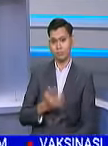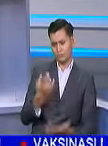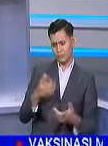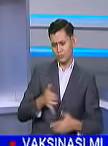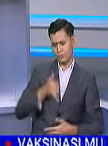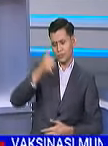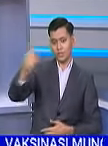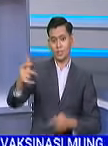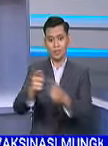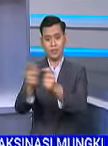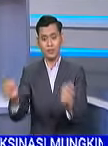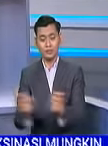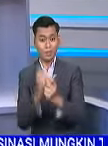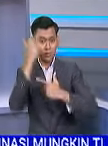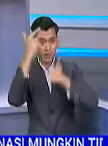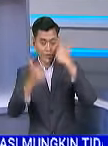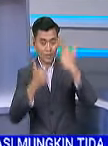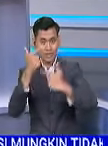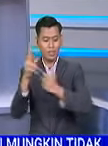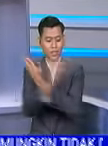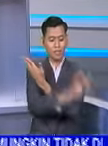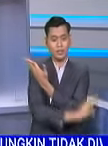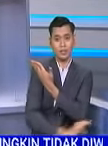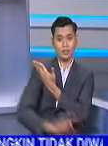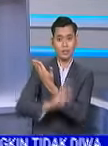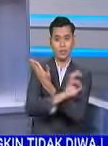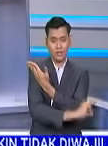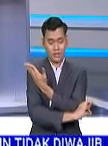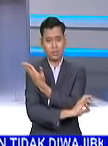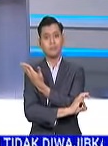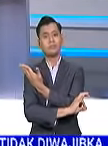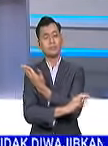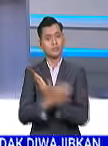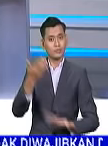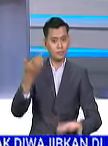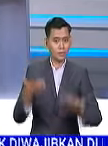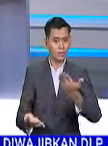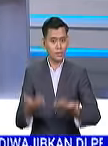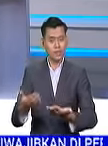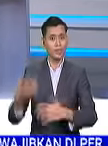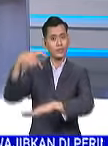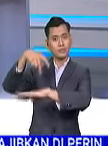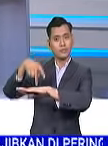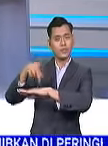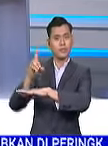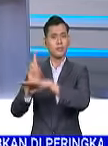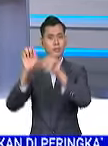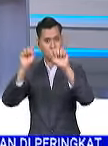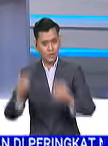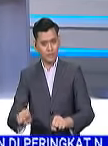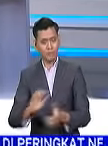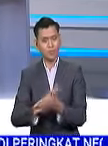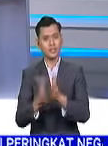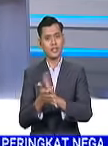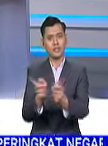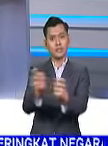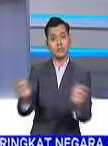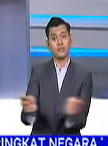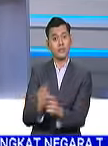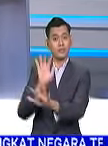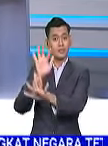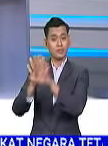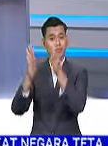pastinya daerah Port Dickson menjadi tumpuan. Nora Shikin Harun kini bersedia dengan laporannya. Shikin. Baik, terima